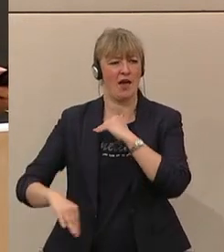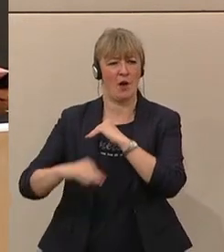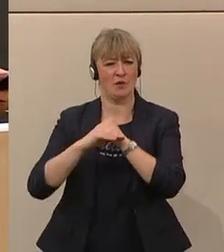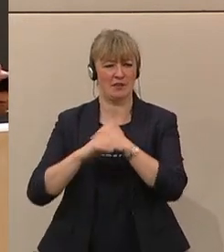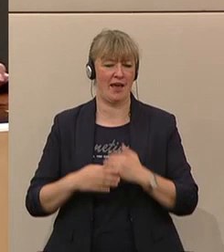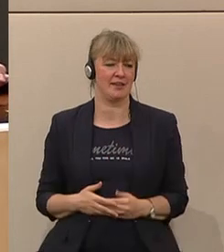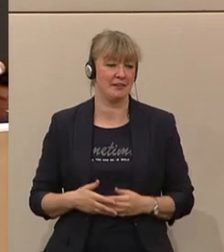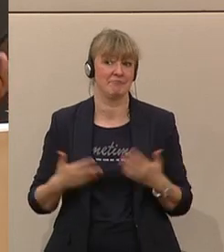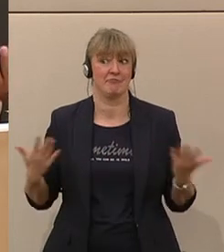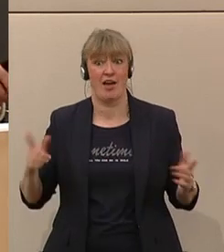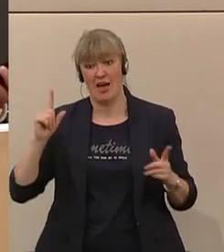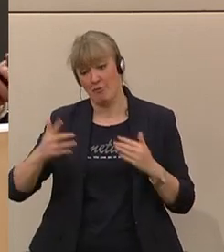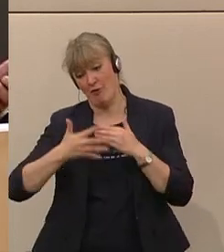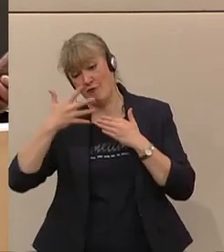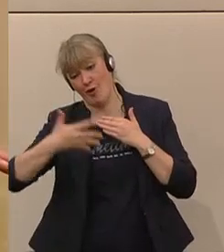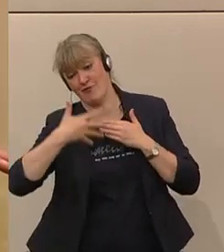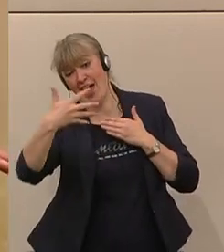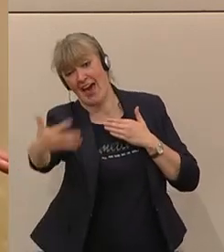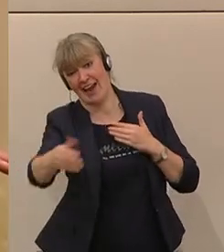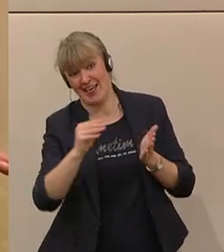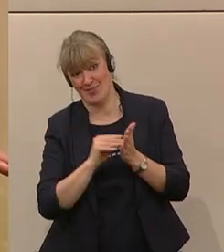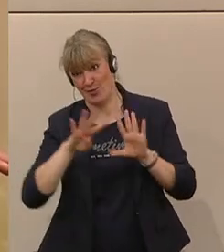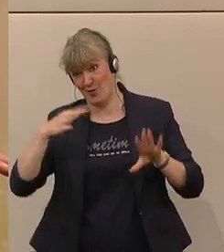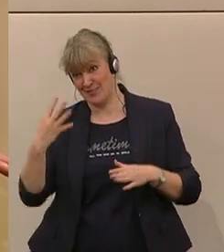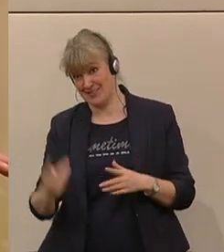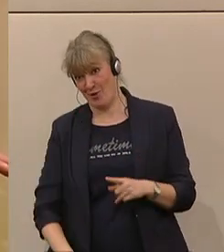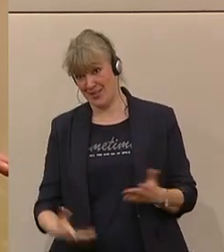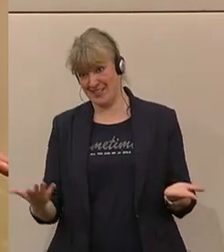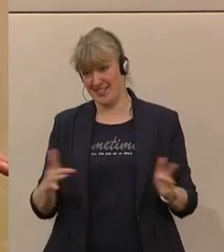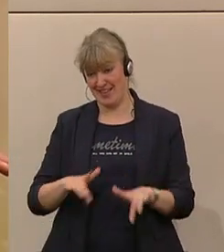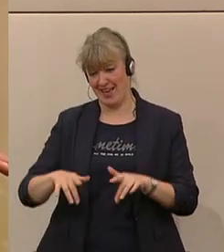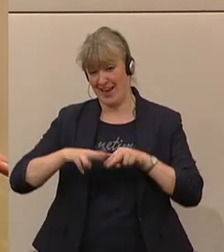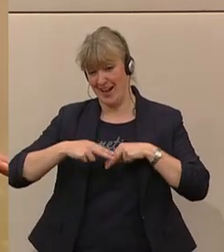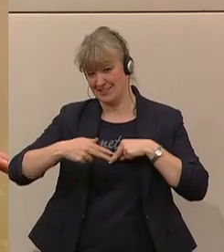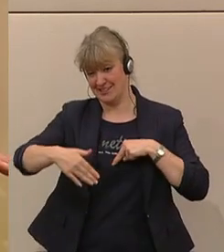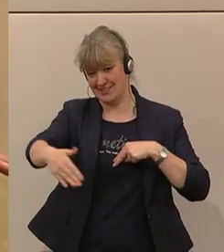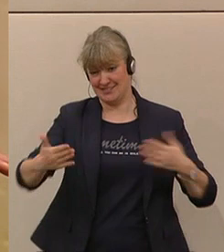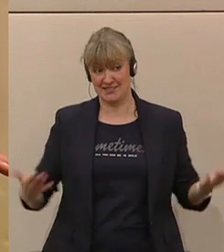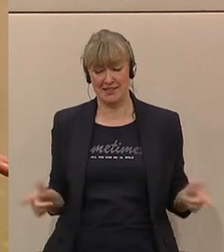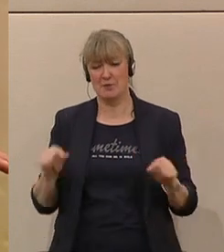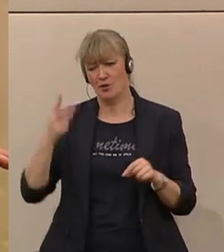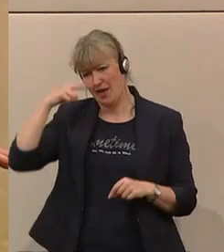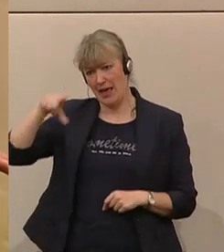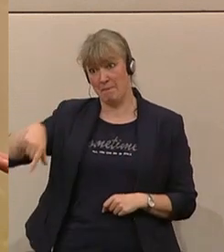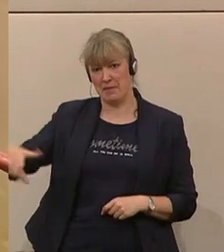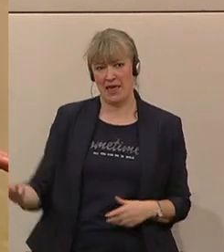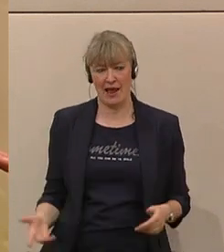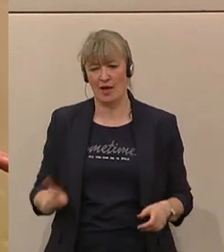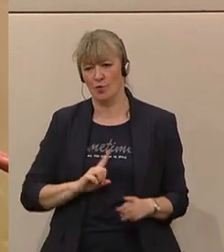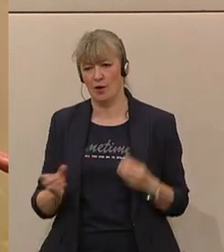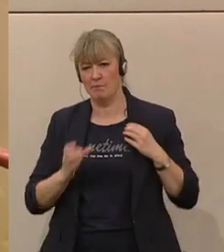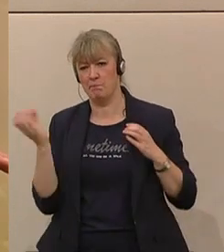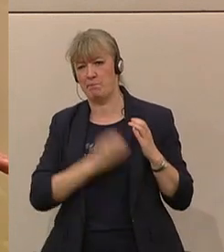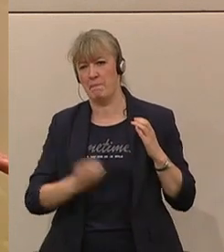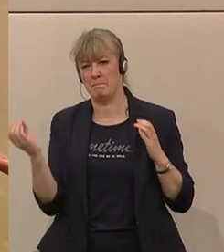Aber dann kommen in diesen 5 Jahren noch 49 Monate. Noch 49 Monate, wo der Herr Bierer nur